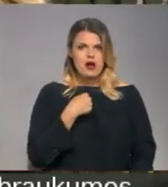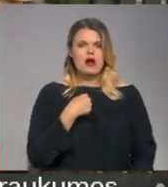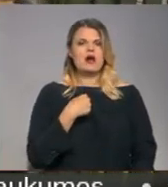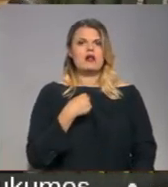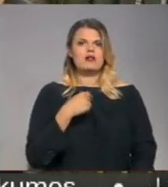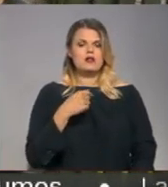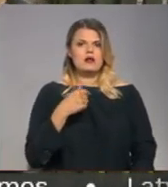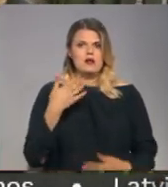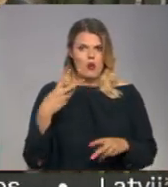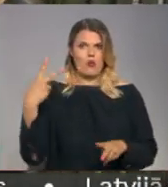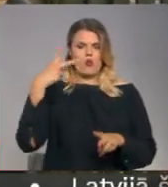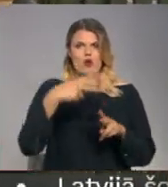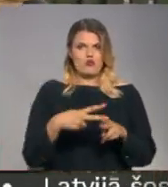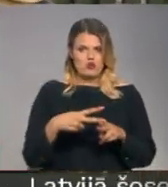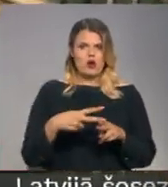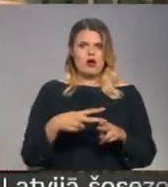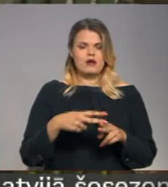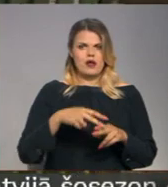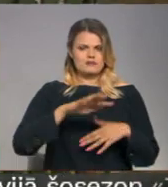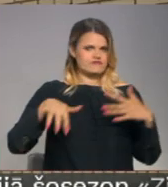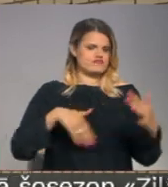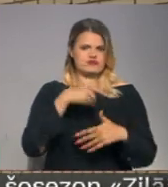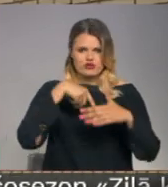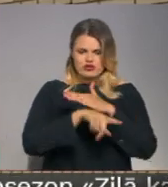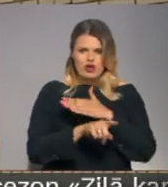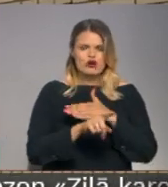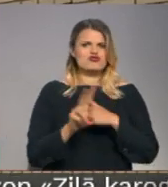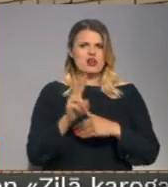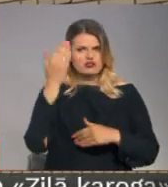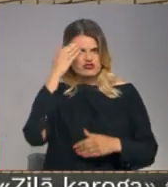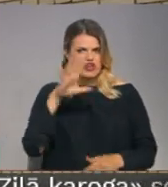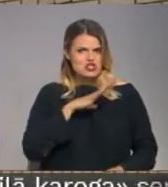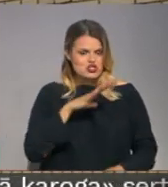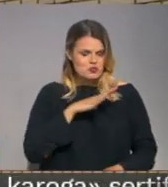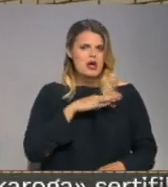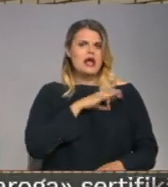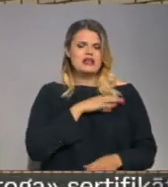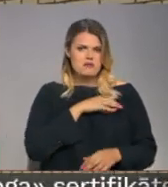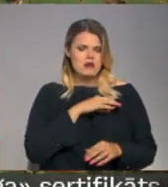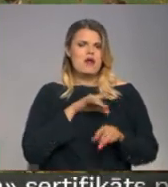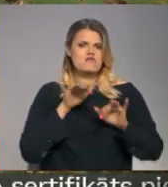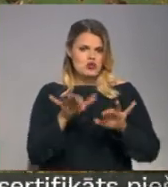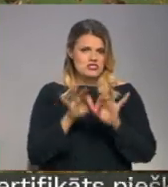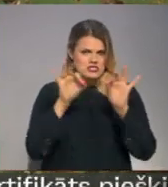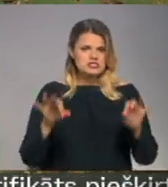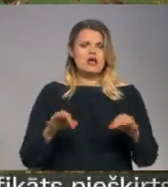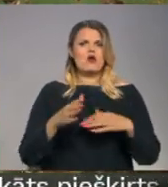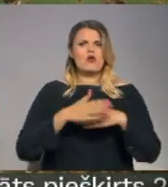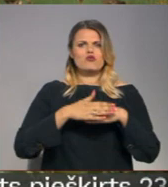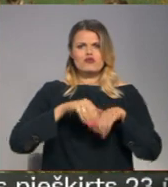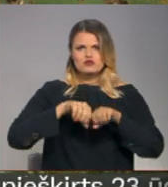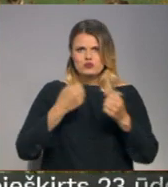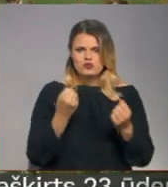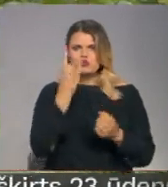pa otram lāgam, ja, uz izdemalēta māja. Ierosināts krimināla process, izsisti logi, uzlaustas durvis,